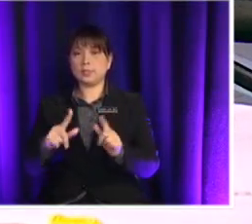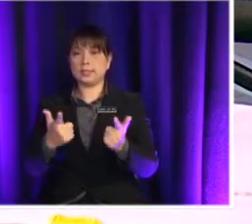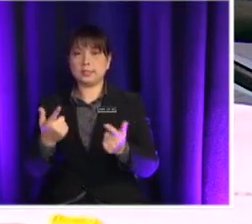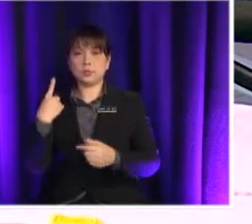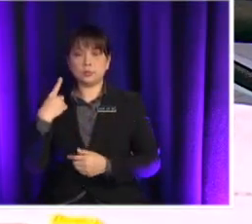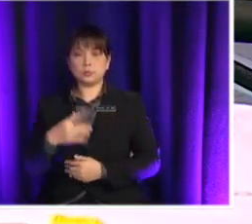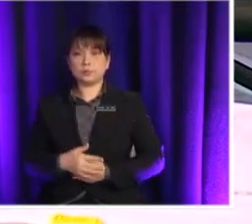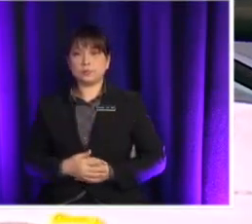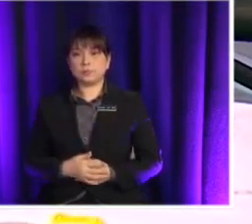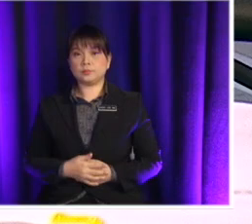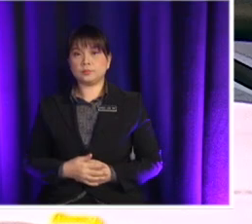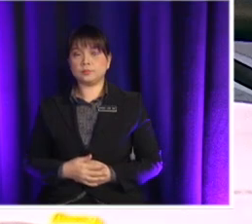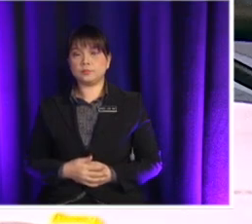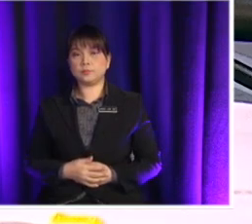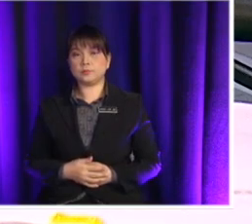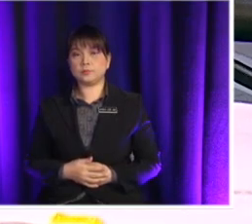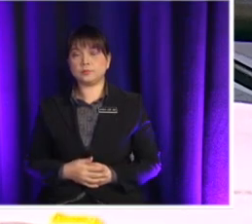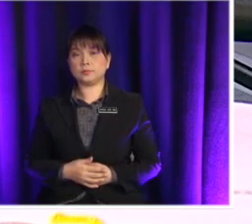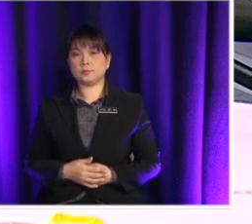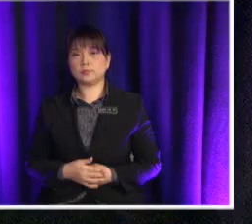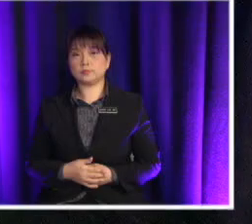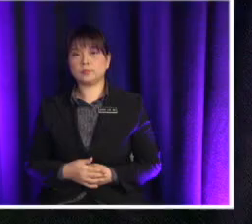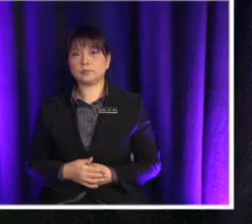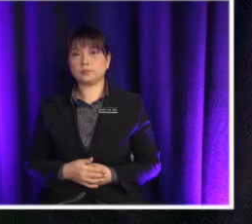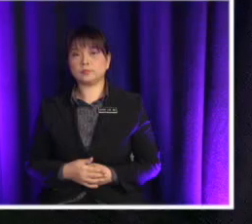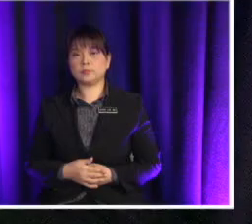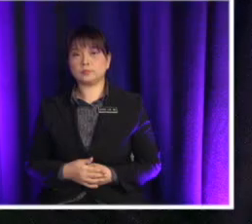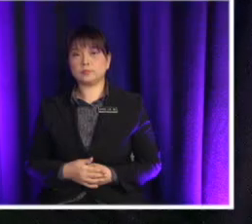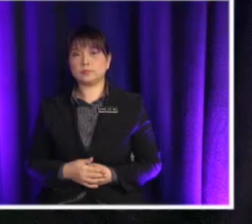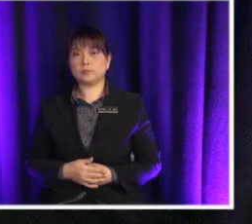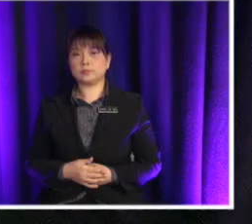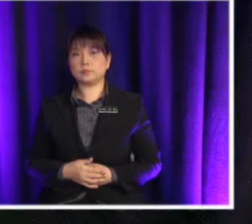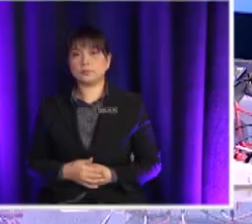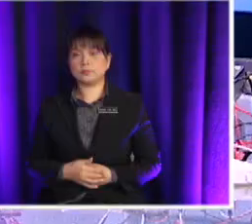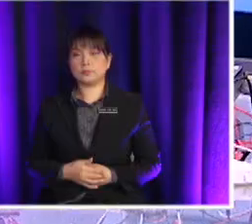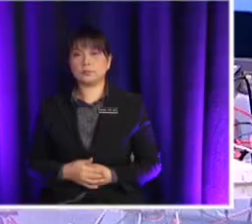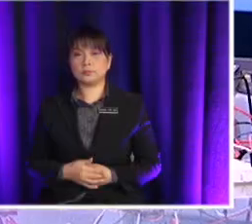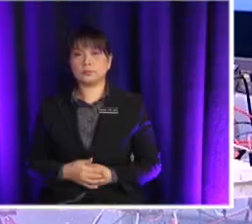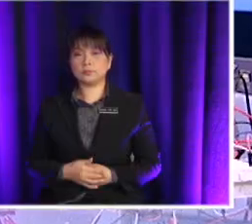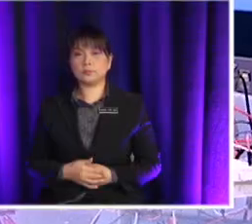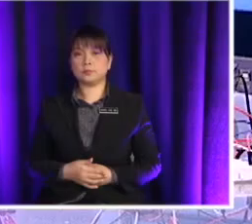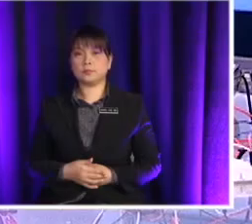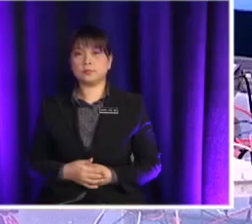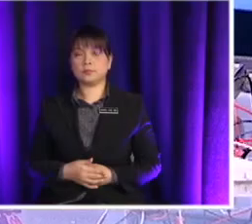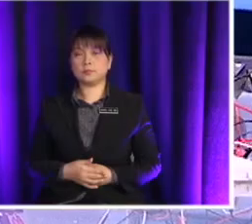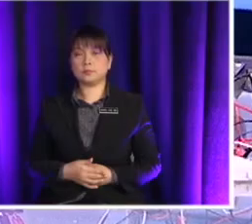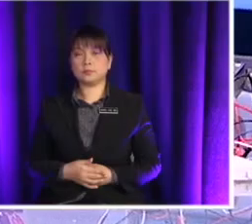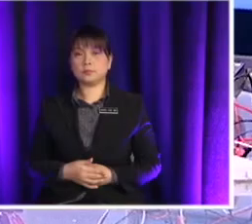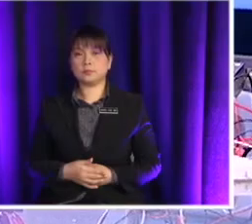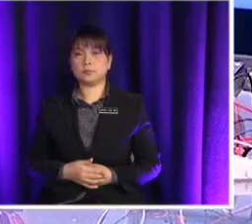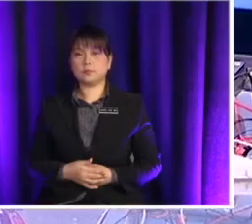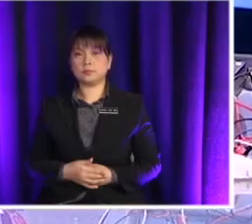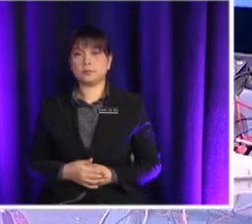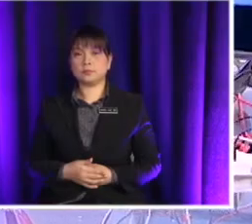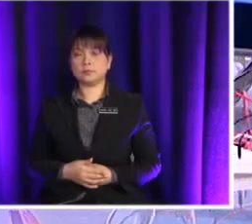So komponen kita ambil A1 10K. Okey, pastikan kita ambil komponen ni